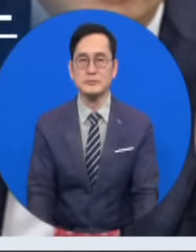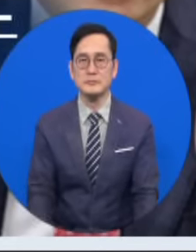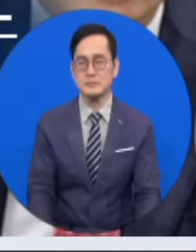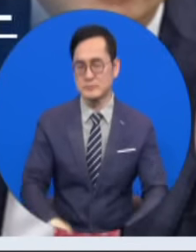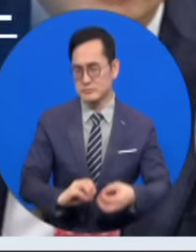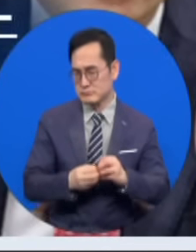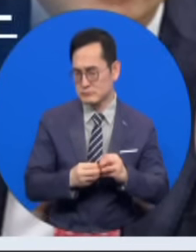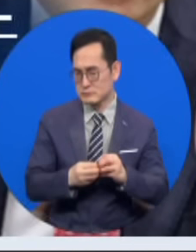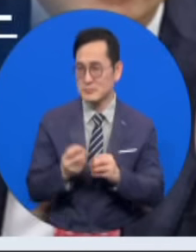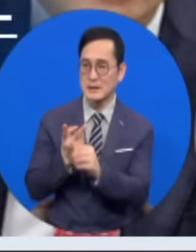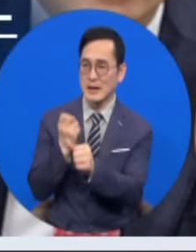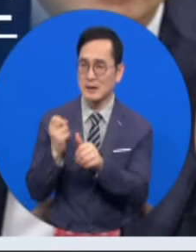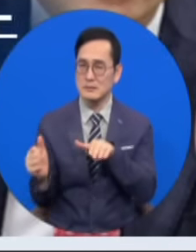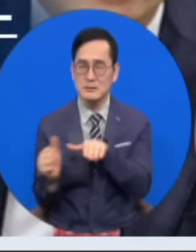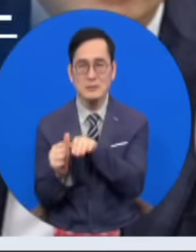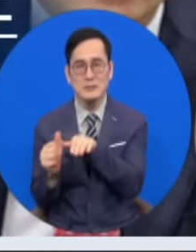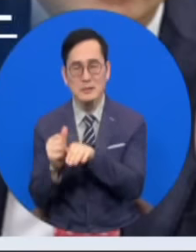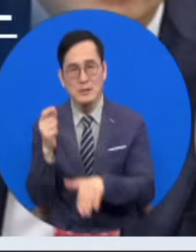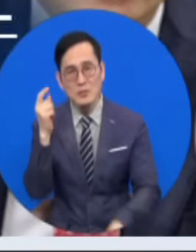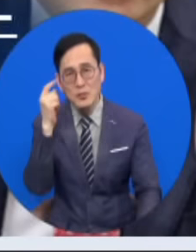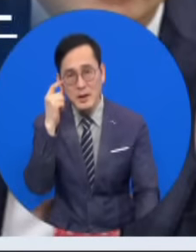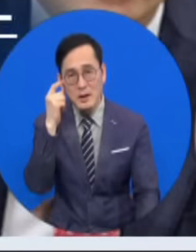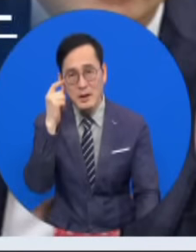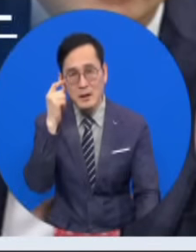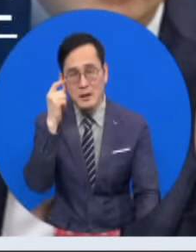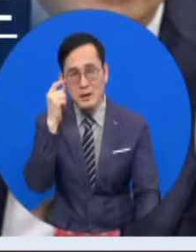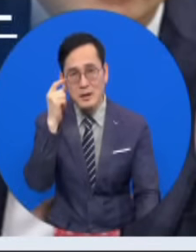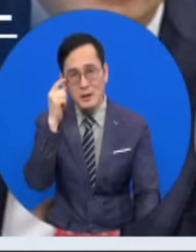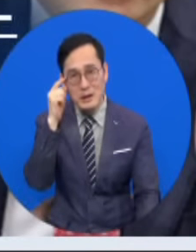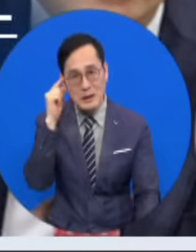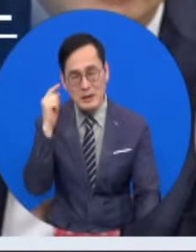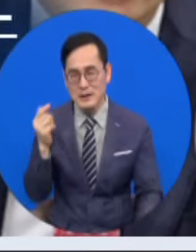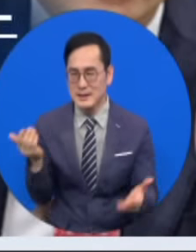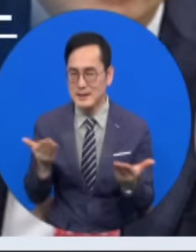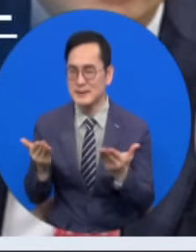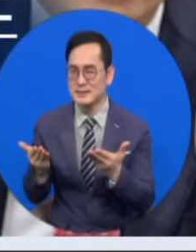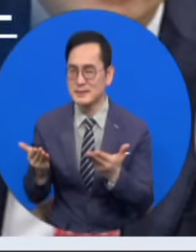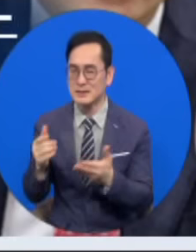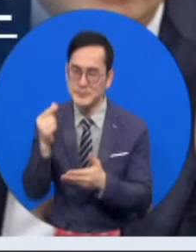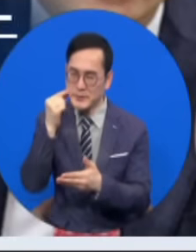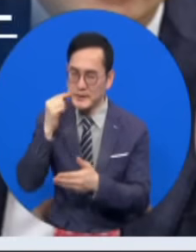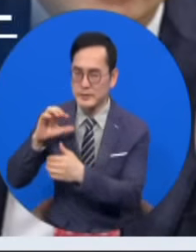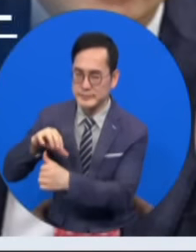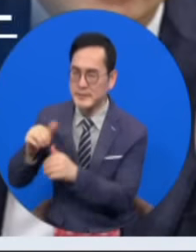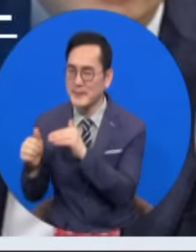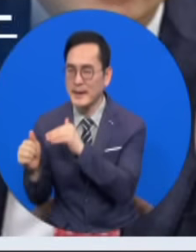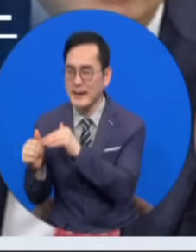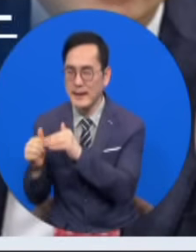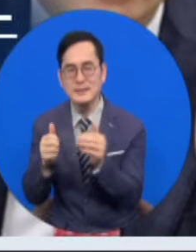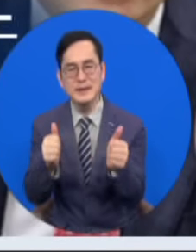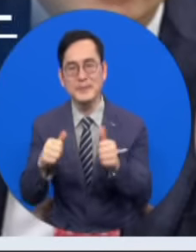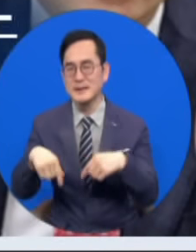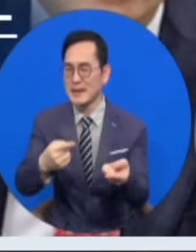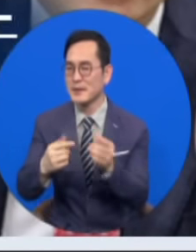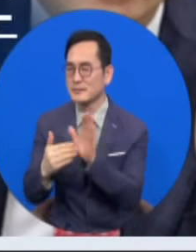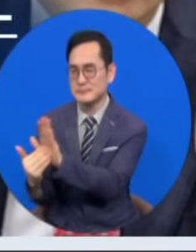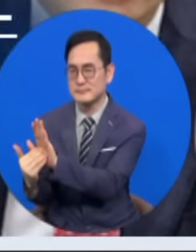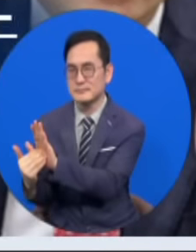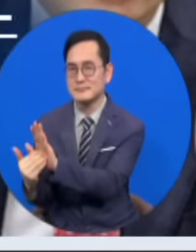왜 이런 짓을 할까 그 제게 볼 때는 직무정지 시켜서 재판을 지원하기 때는 밖에 안 보여요